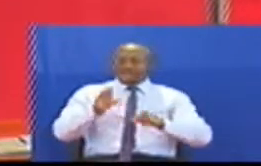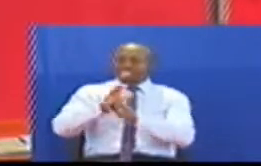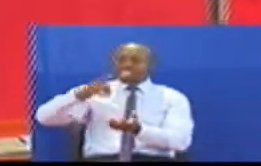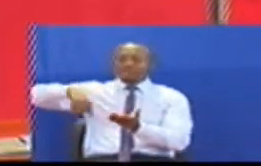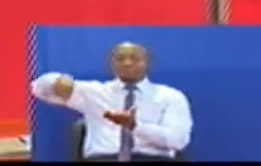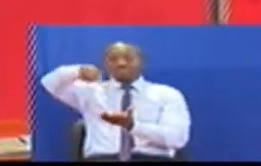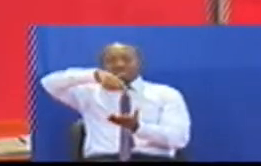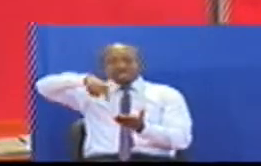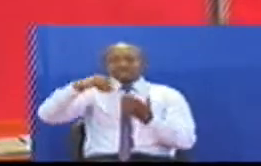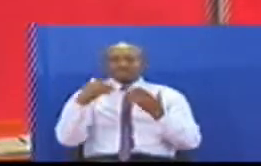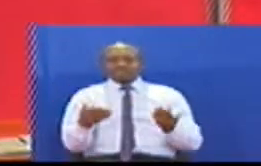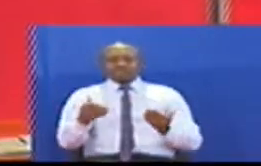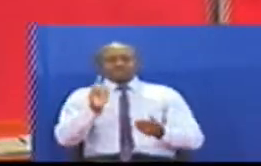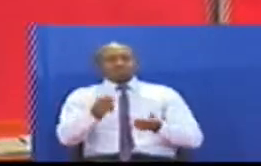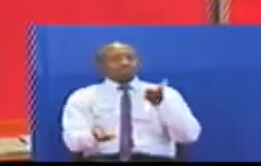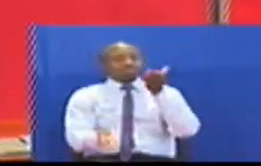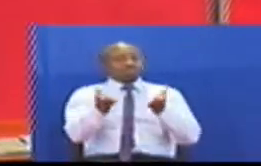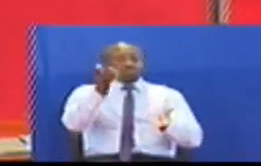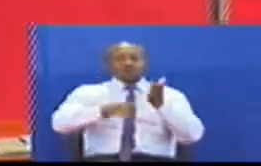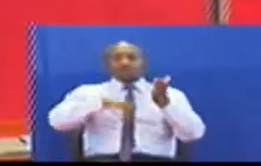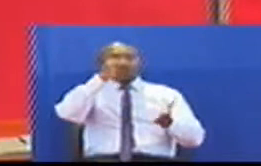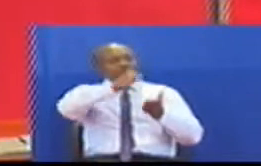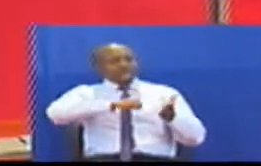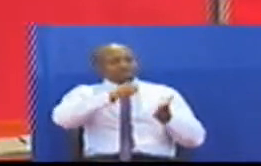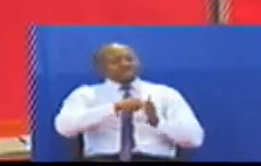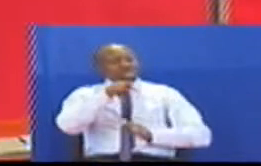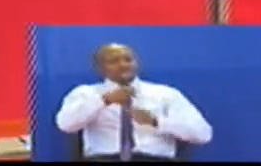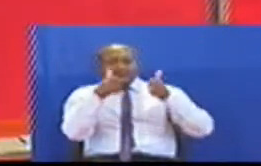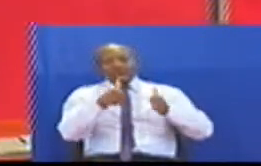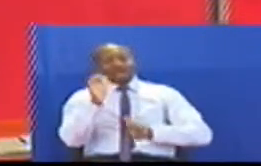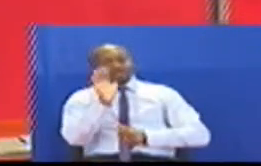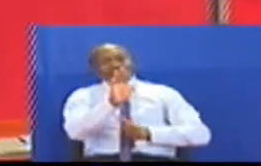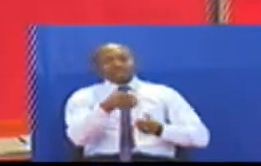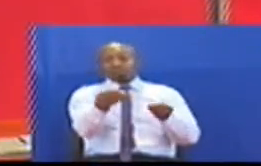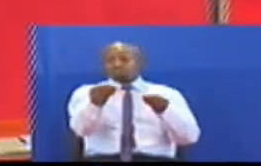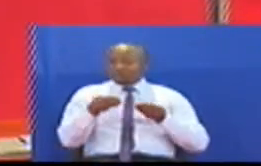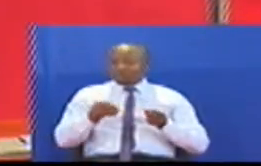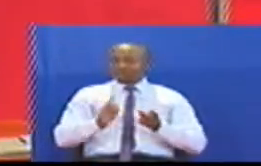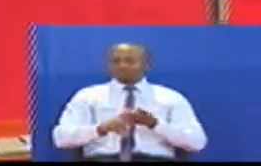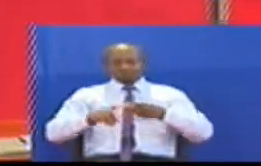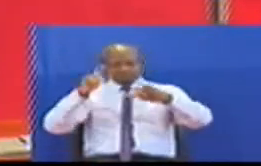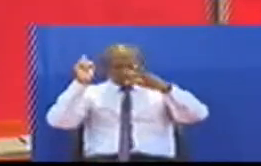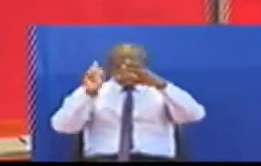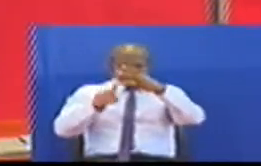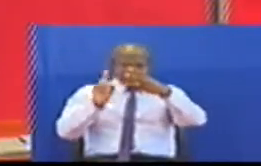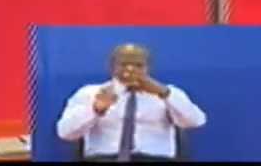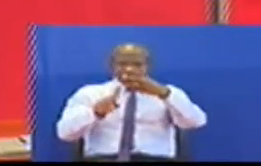sasa ziko kwa kiwango cha lami, na hii ni ahadi aliyoitoa yeye. Lakini ahadi ya tatu aliyoitoa,